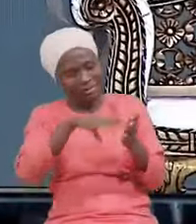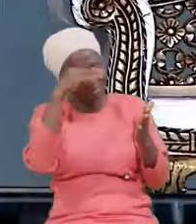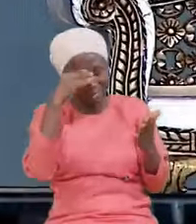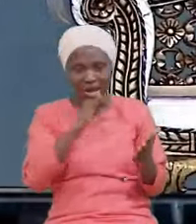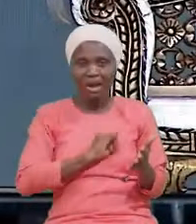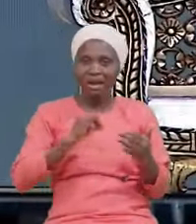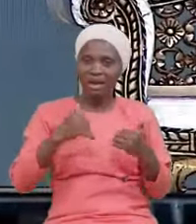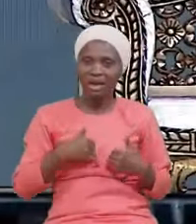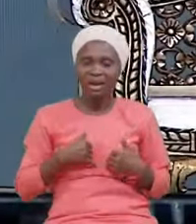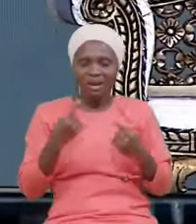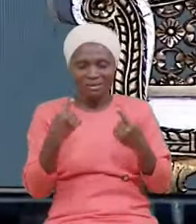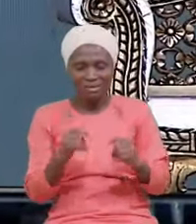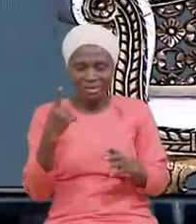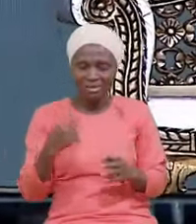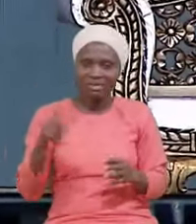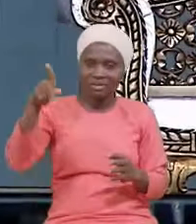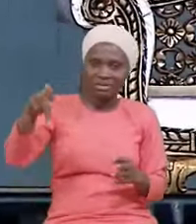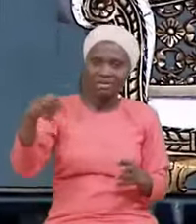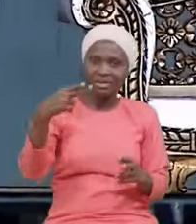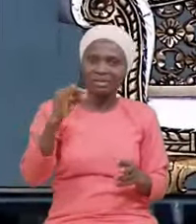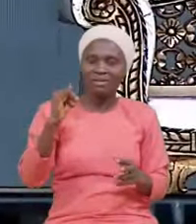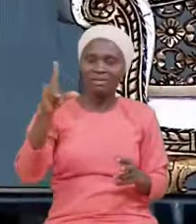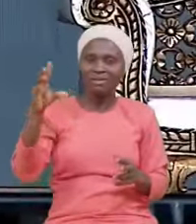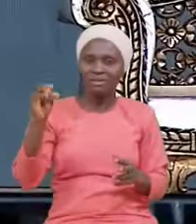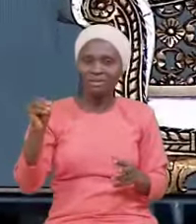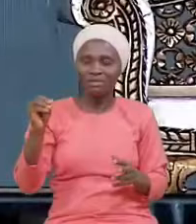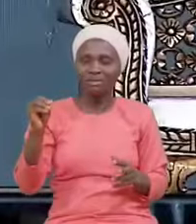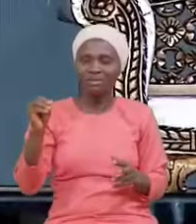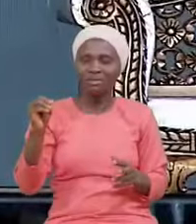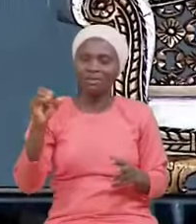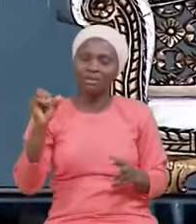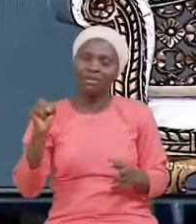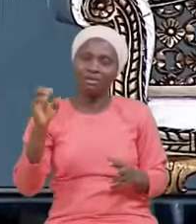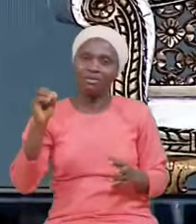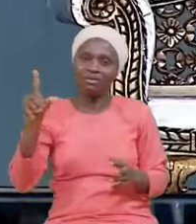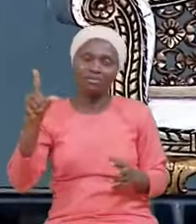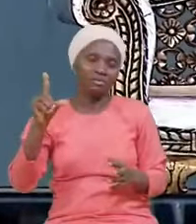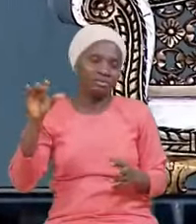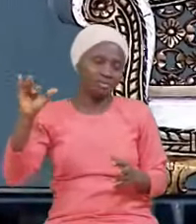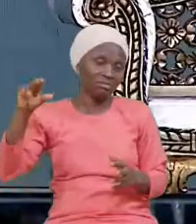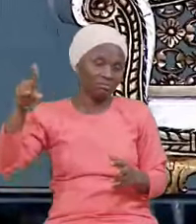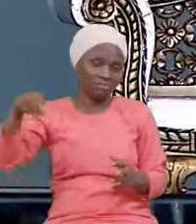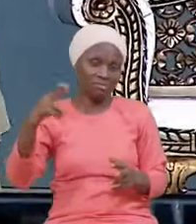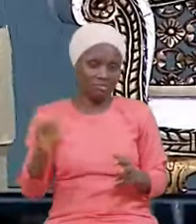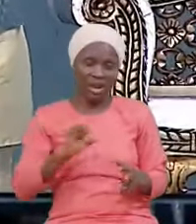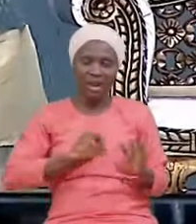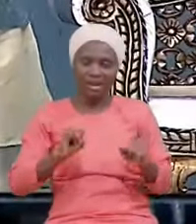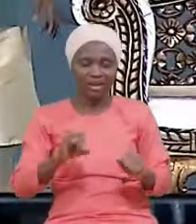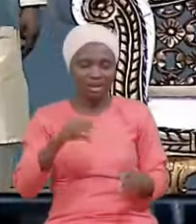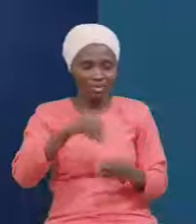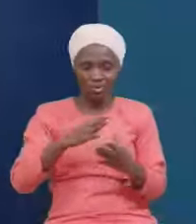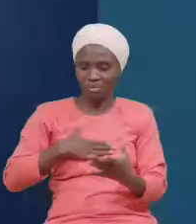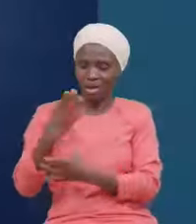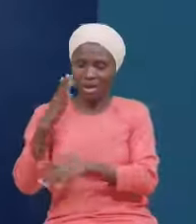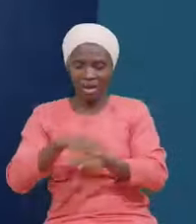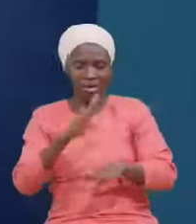the philosophy that I could lay my hands on. నా చేతులు ఎన్ని వేదాంతాలు చూడగలవో అన్ని వేదాంతాలు చూచాను. I'm still